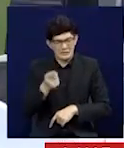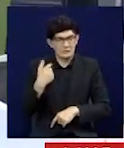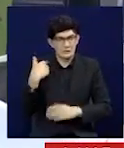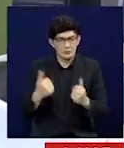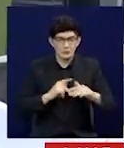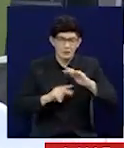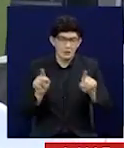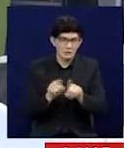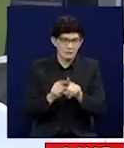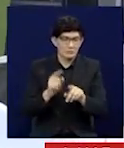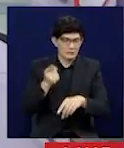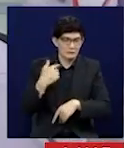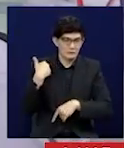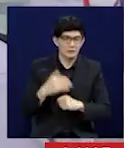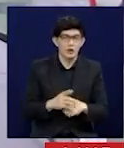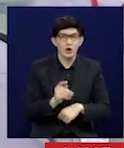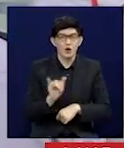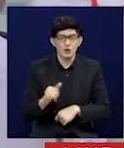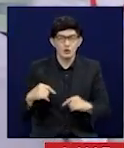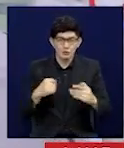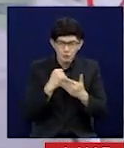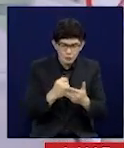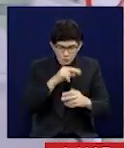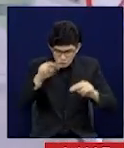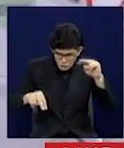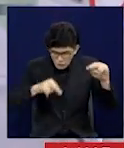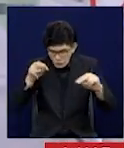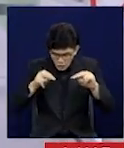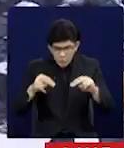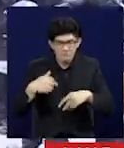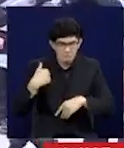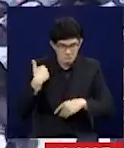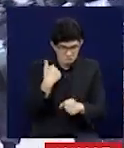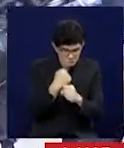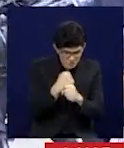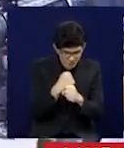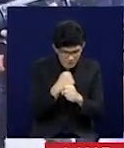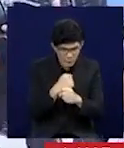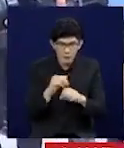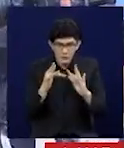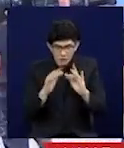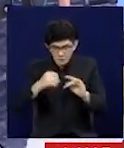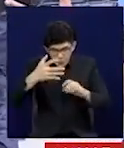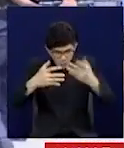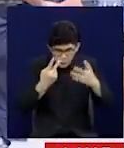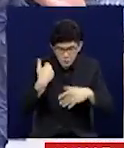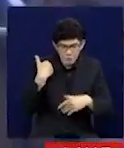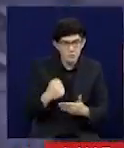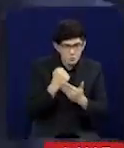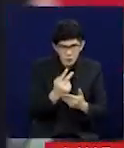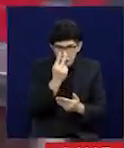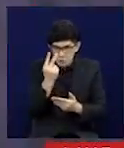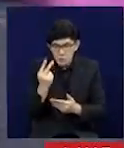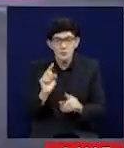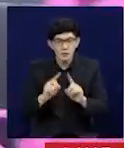จึงเชิญชวนสมาชิกอย.น้อยให้ร่วมเป็นสายสืบอย.น้อยนะครับปฏิบัติการเชิงรุกบนโซเชียลมีเดียช่วยกันเป็นหูเป็นตา